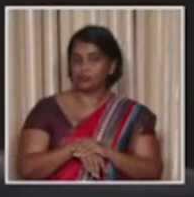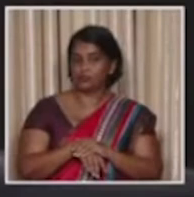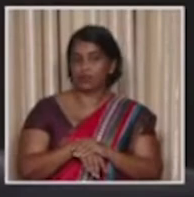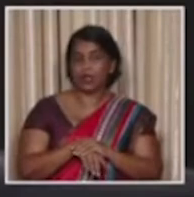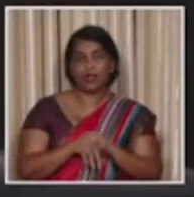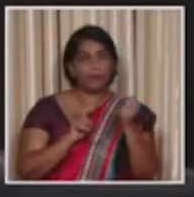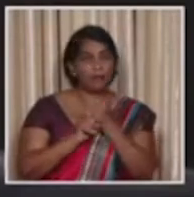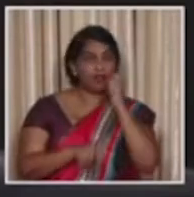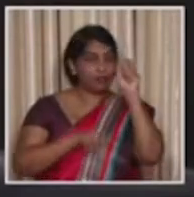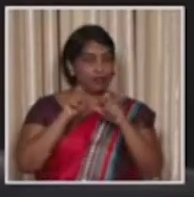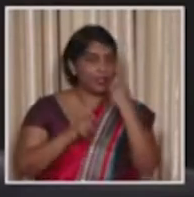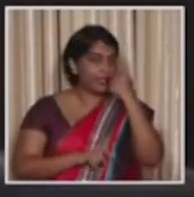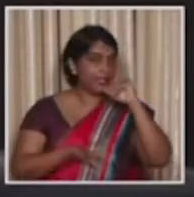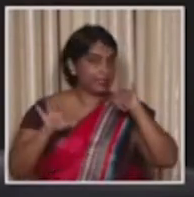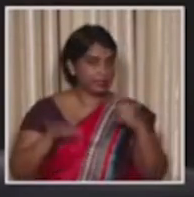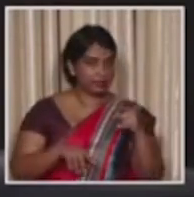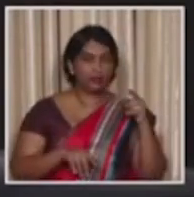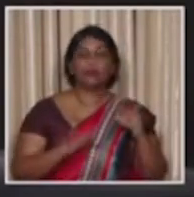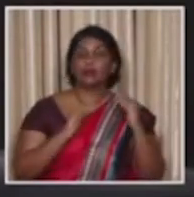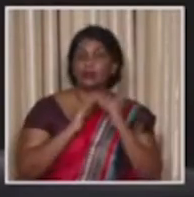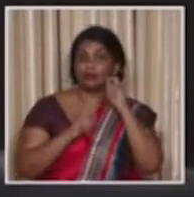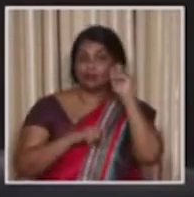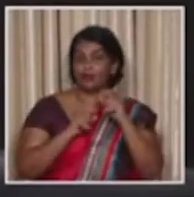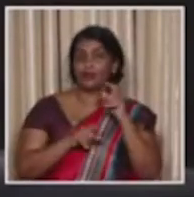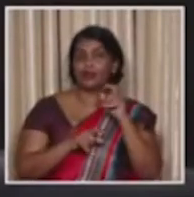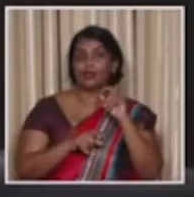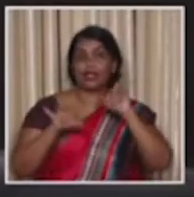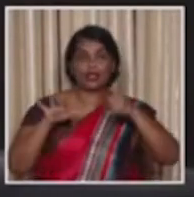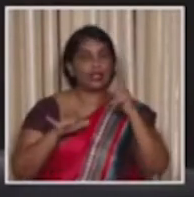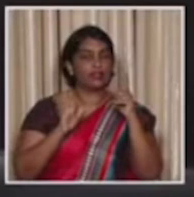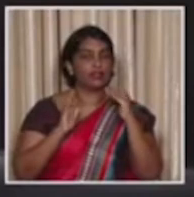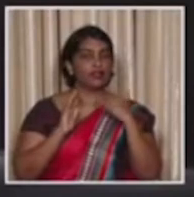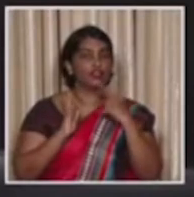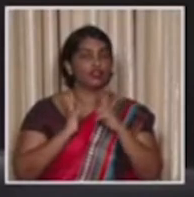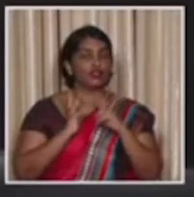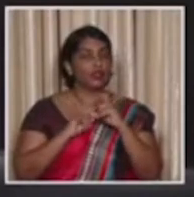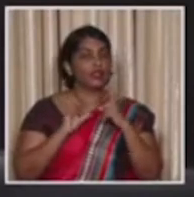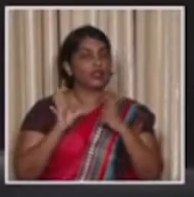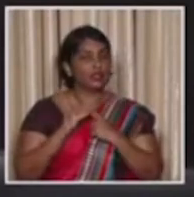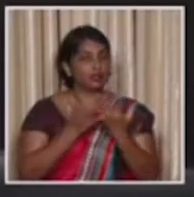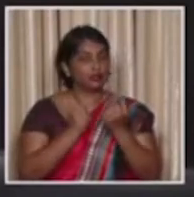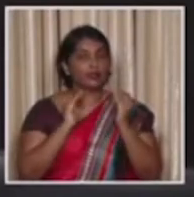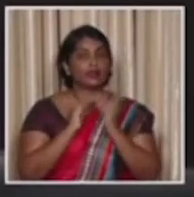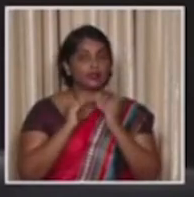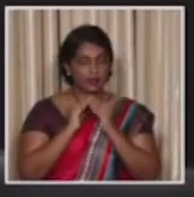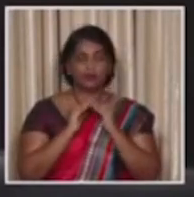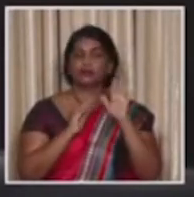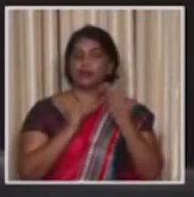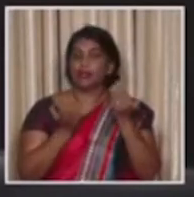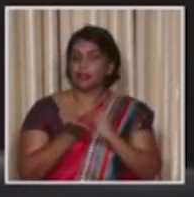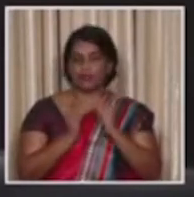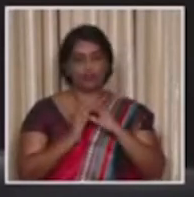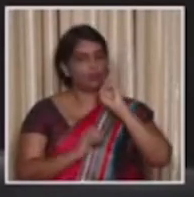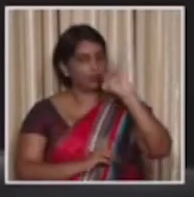බලපෑම් ලාභීන් 1600 නිවසියන් 670ක් නාගරික සංවර්ධන අධිකාරියෙන් ලබාගත් නිවාසවල නැවත